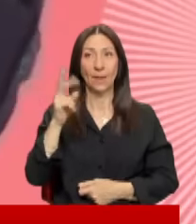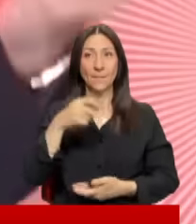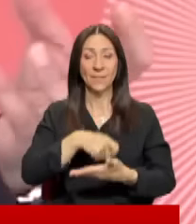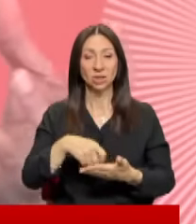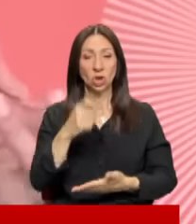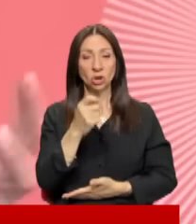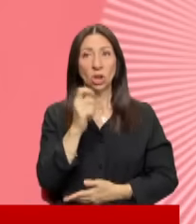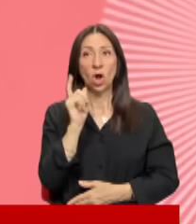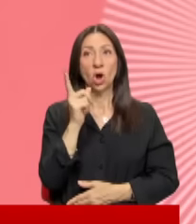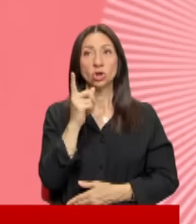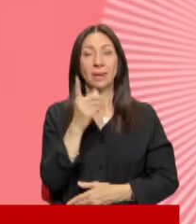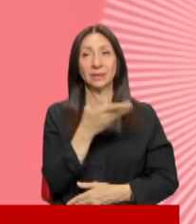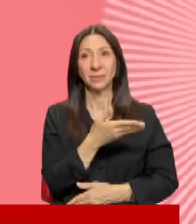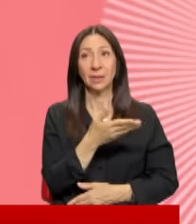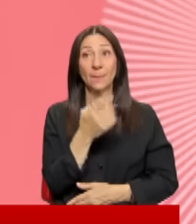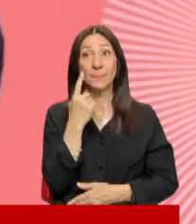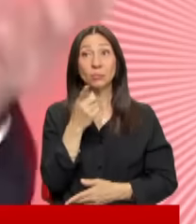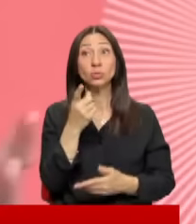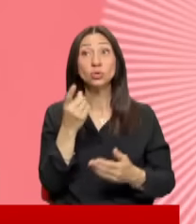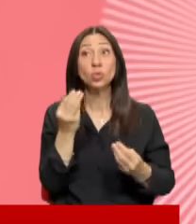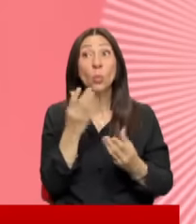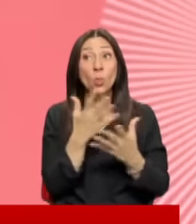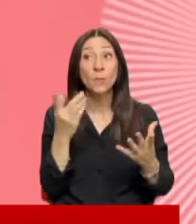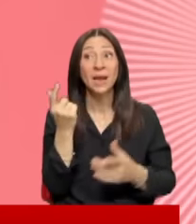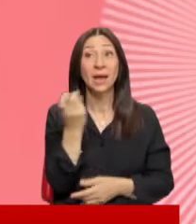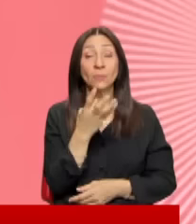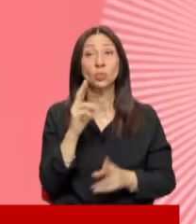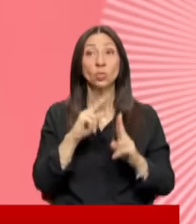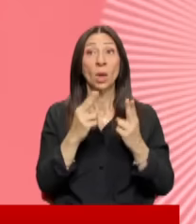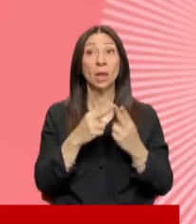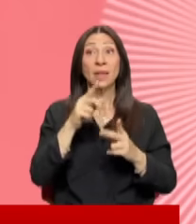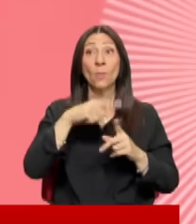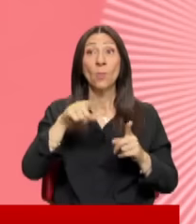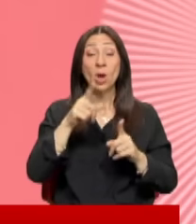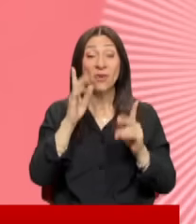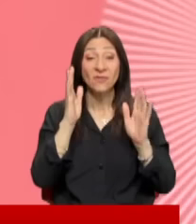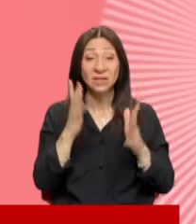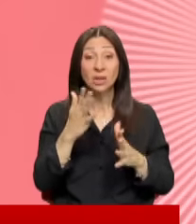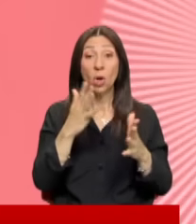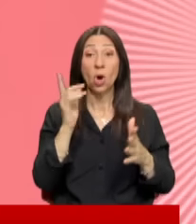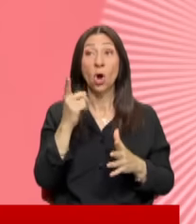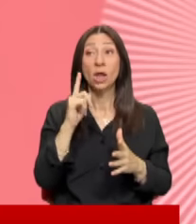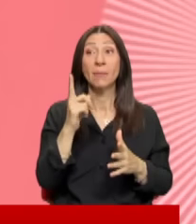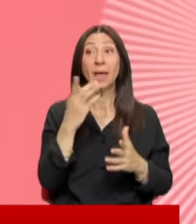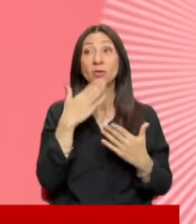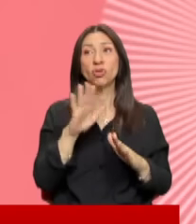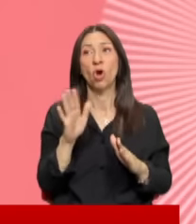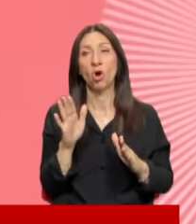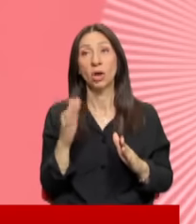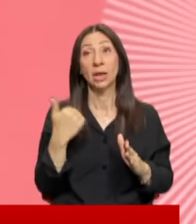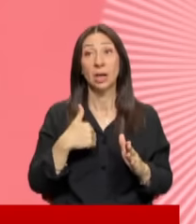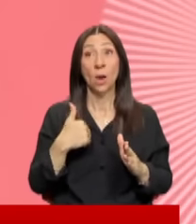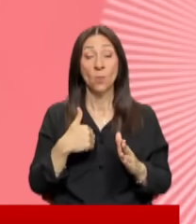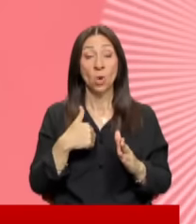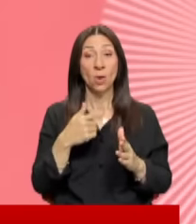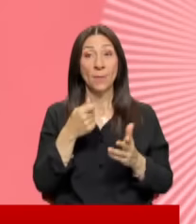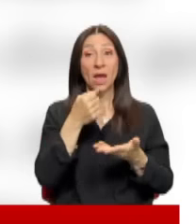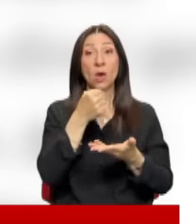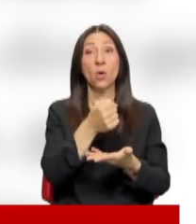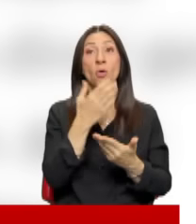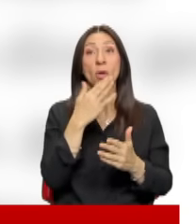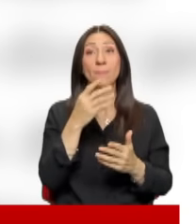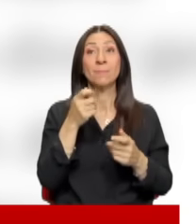maaşı ödenen öğretmen statüsünde. Bakın bu devasa bir rakam. Dünyanın hiçbir tarafında bu kadar büyük bir öğretmen kitlesi kamu tarafından